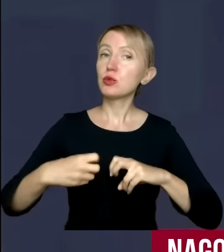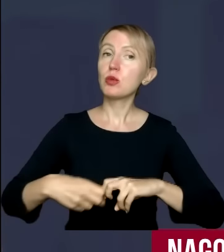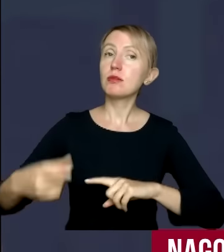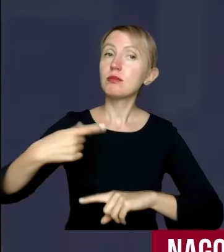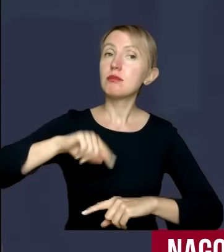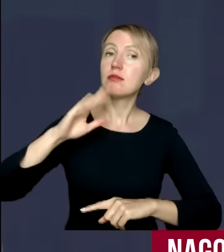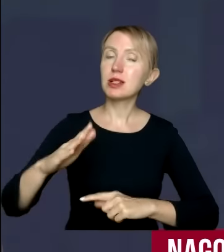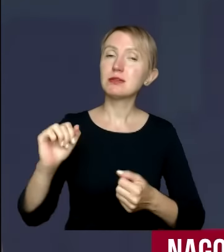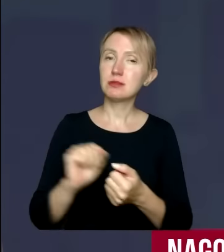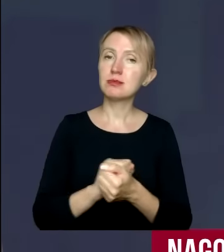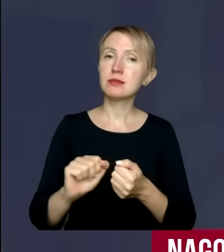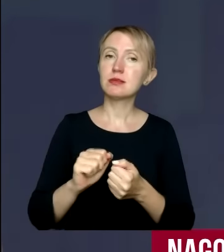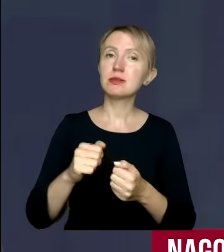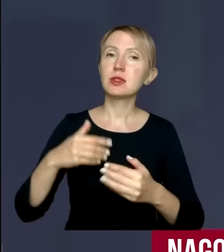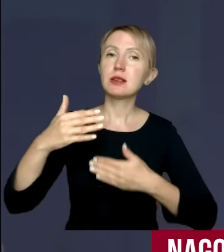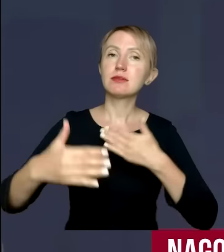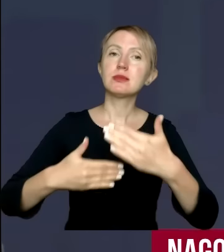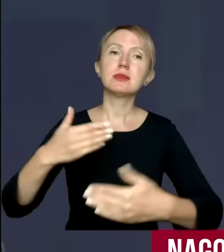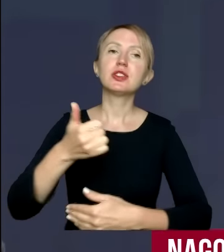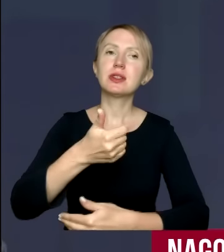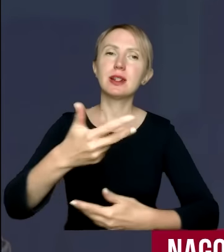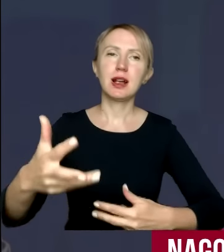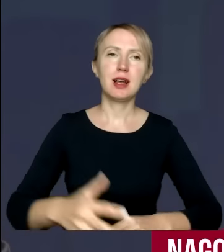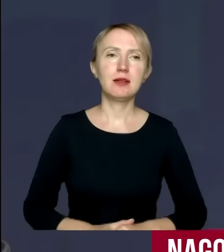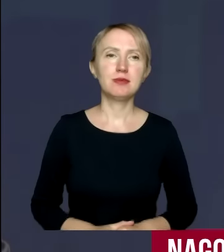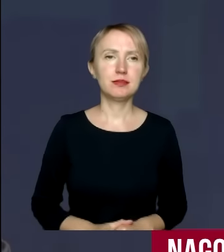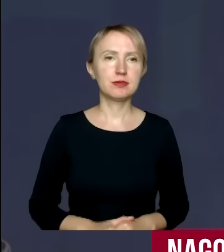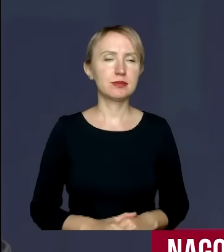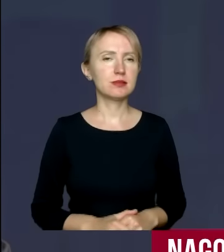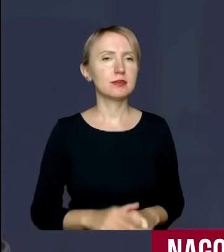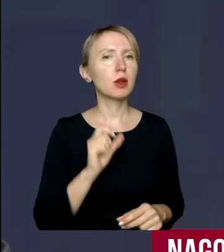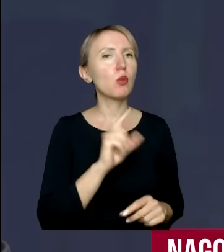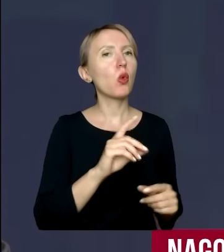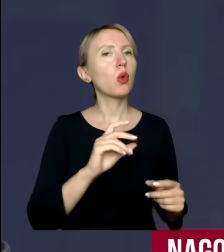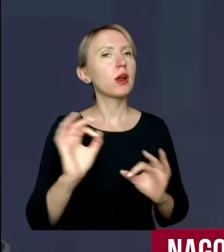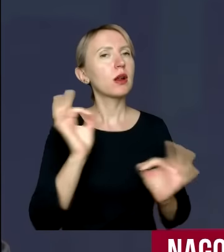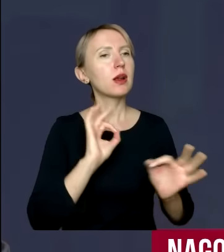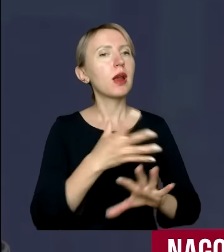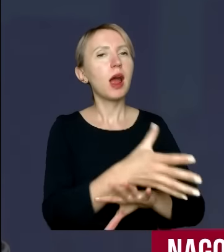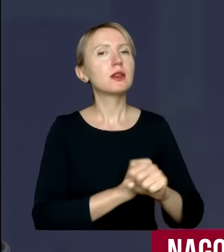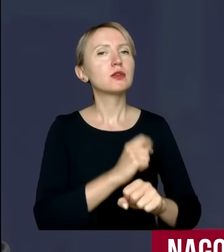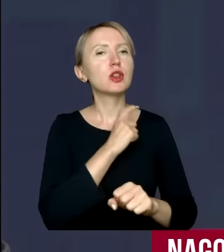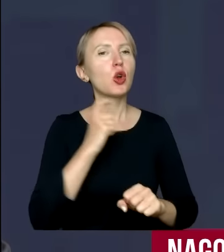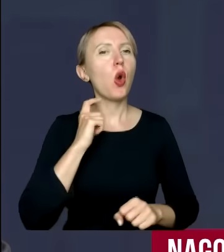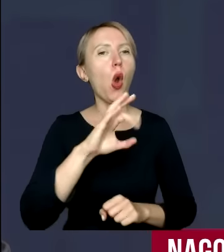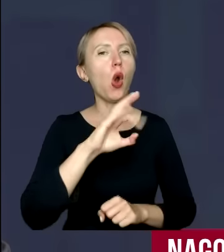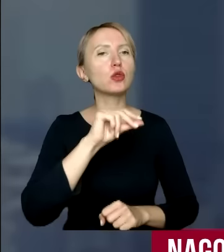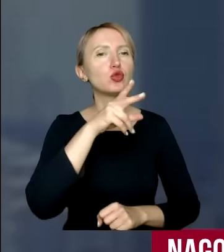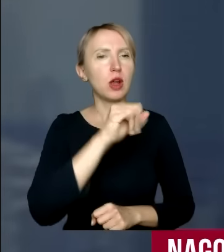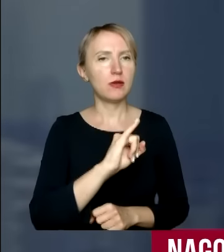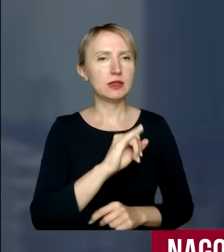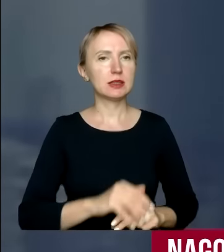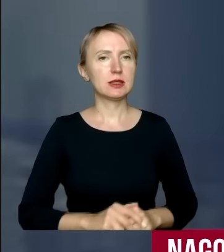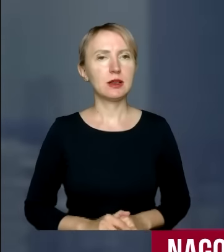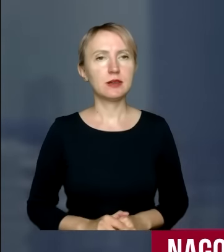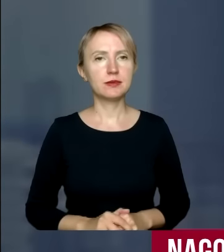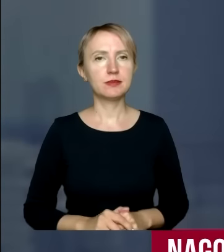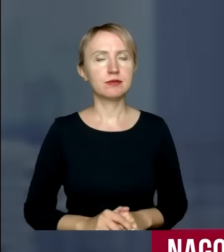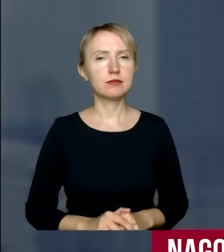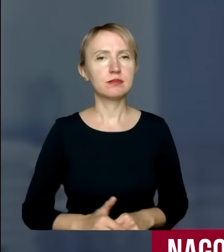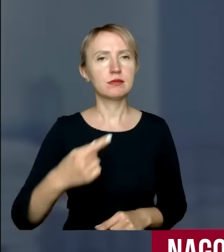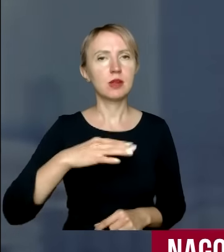się mierzyć przez następnych kilka pokoleń mamy też informacj o aresztowanym księdzu Olszewskim jeśli omawialiśmy